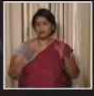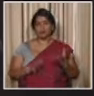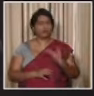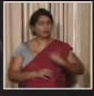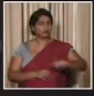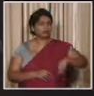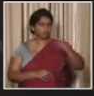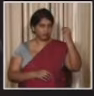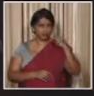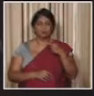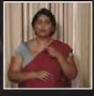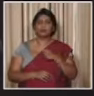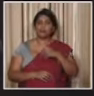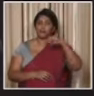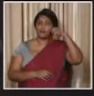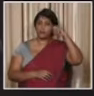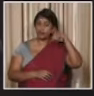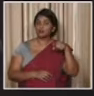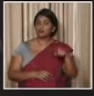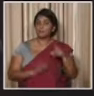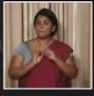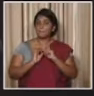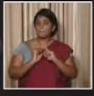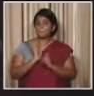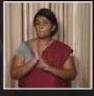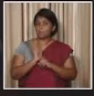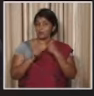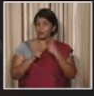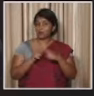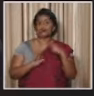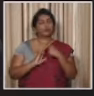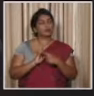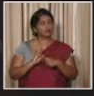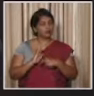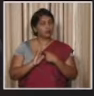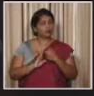ඉහළ දැම්මා. විදුලිය විදුලි බිල විතරක් මෙරටේ